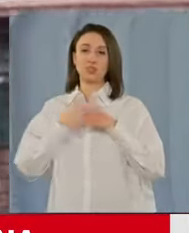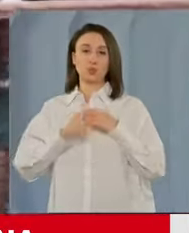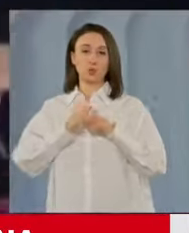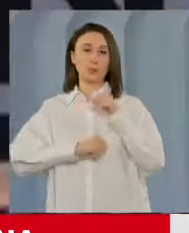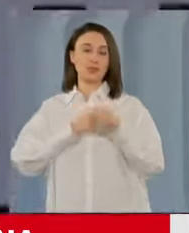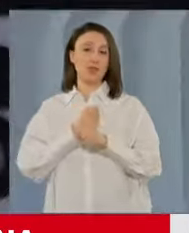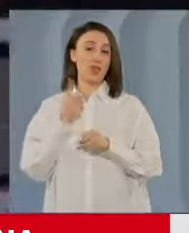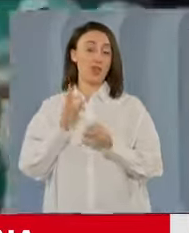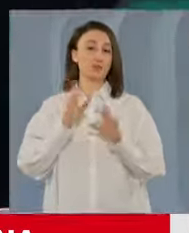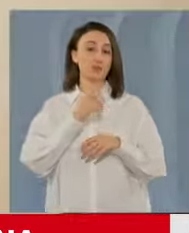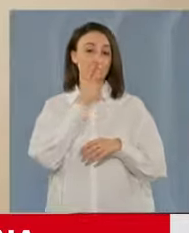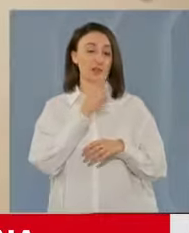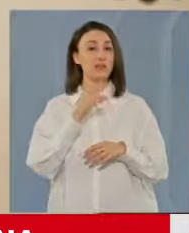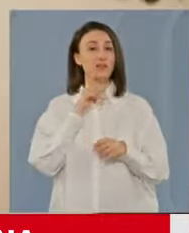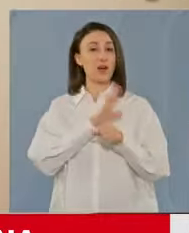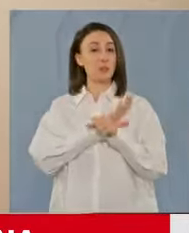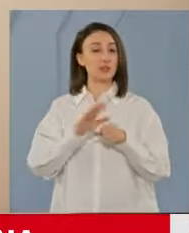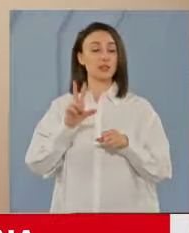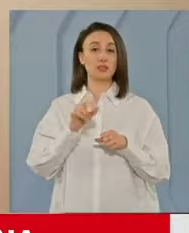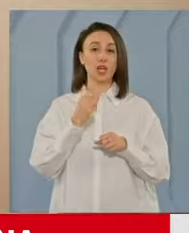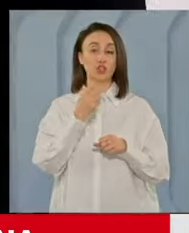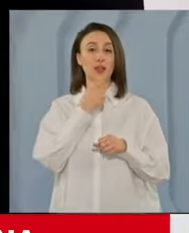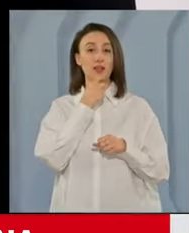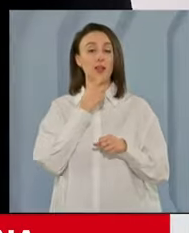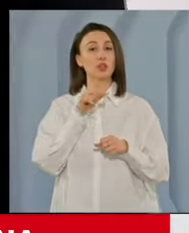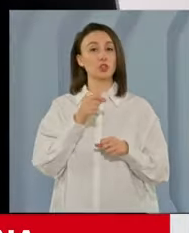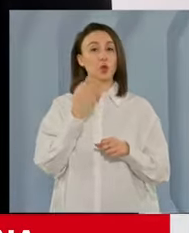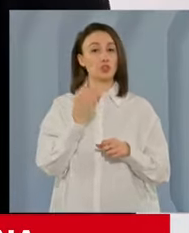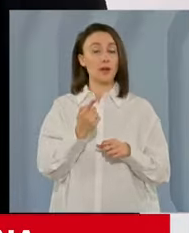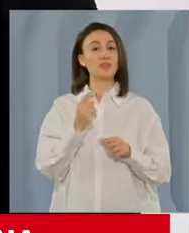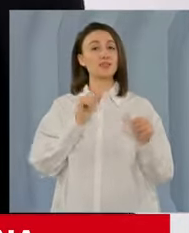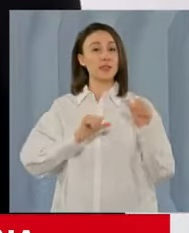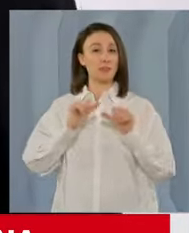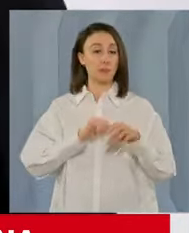carierei având în vedere că va împlini 33 de ani pe 27 septembrie